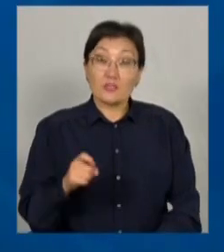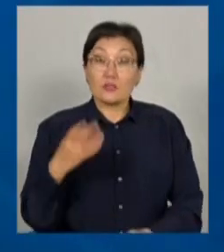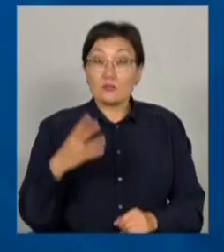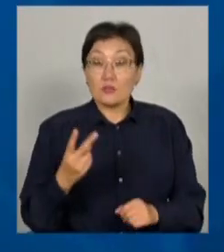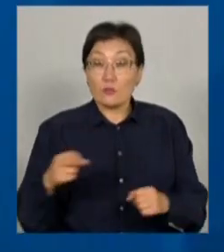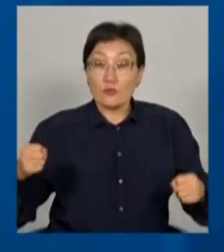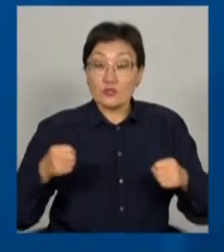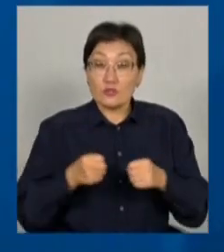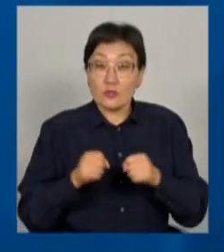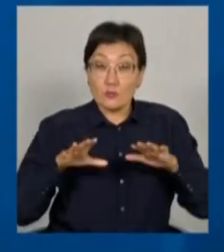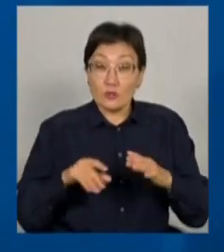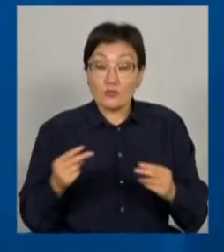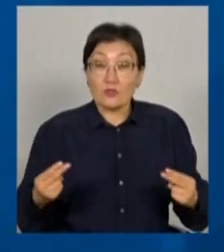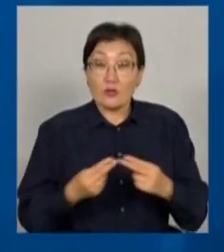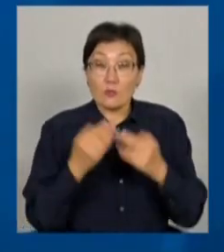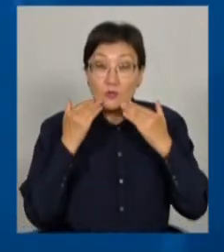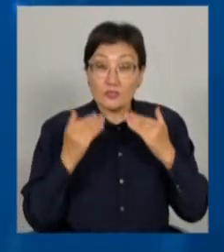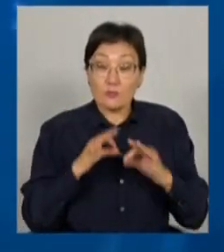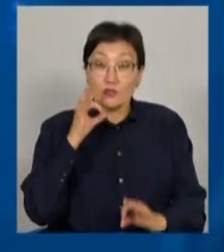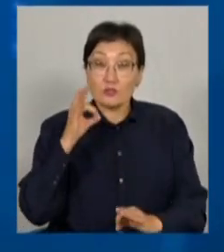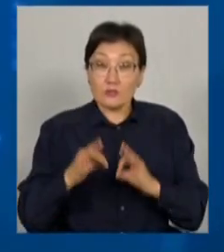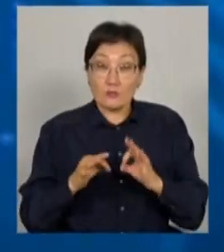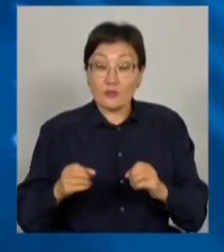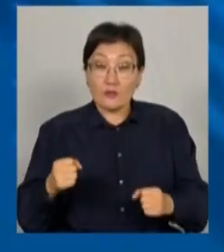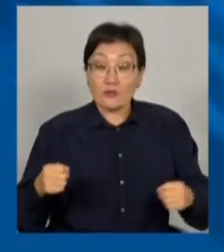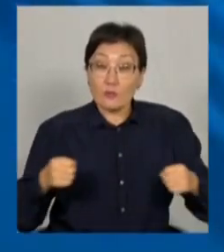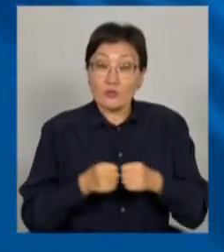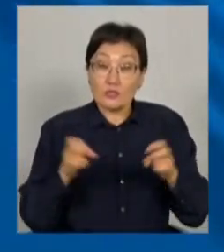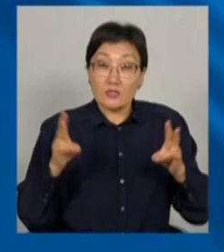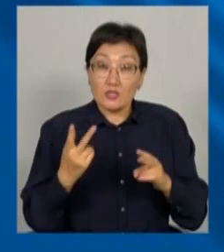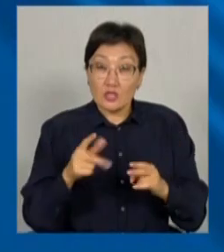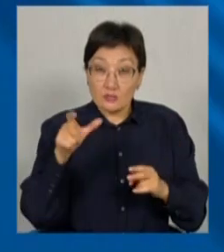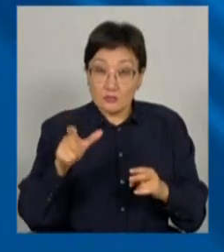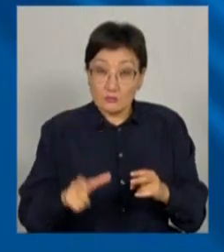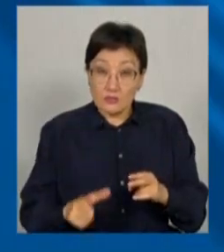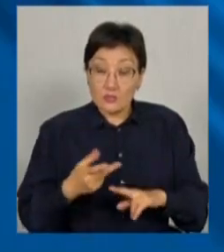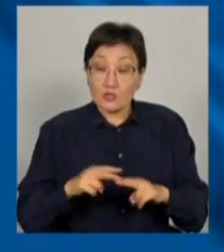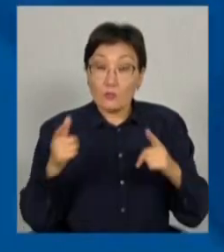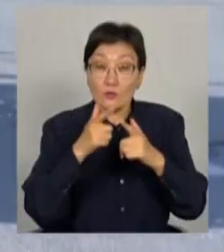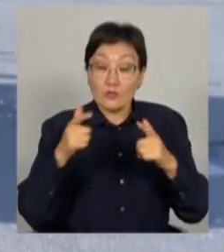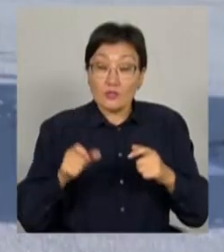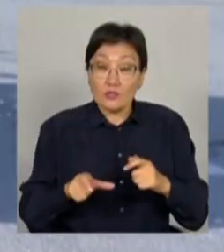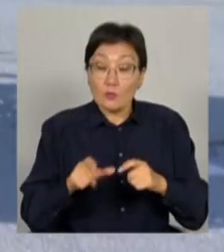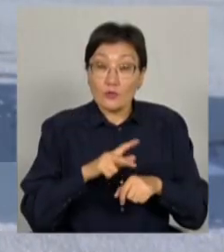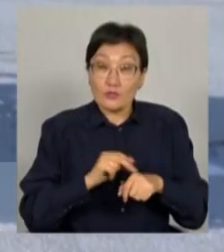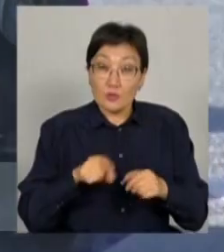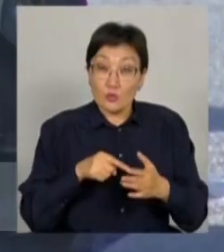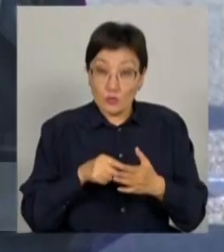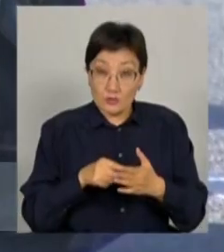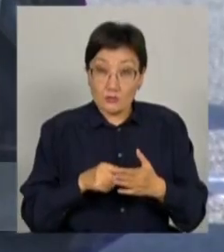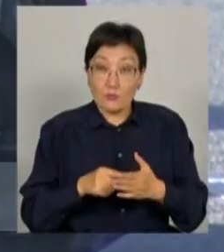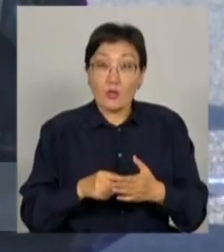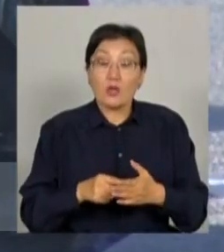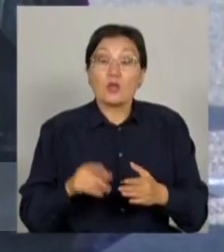142 ДТП произошло в Астане за последние сутки. В авариях пострадали 3 человека. Об этом сообщили в дорожной полиции города.